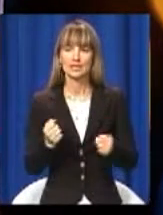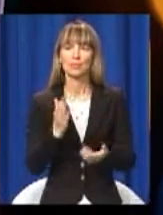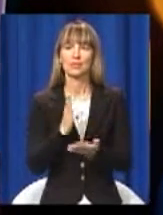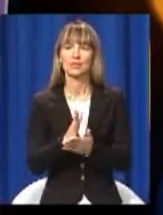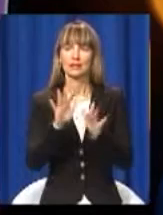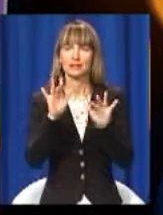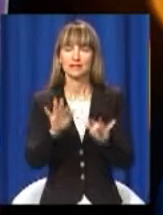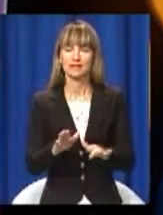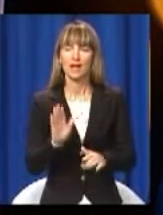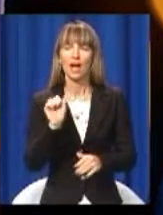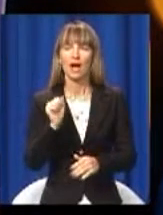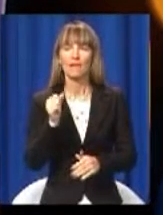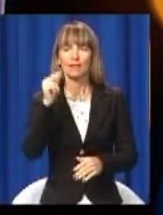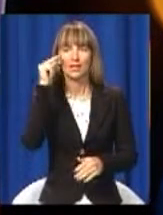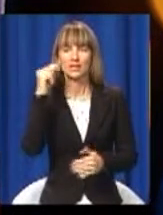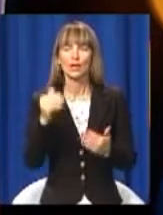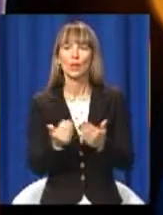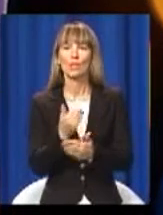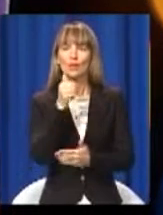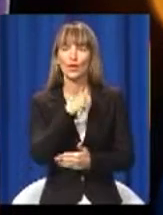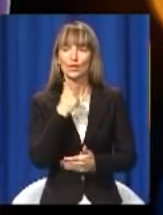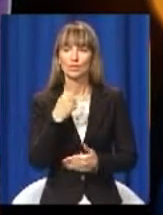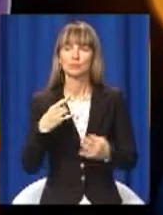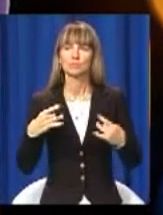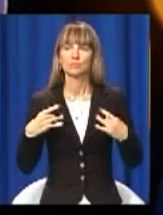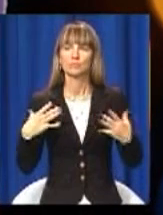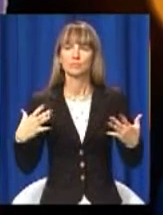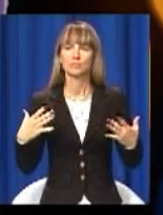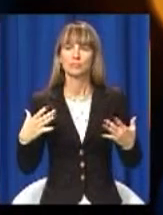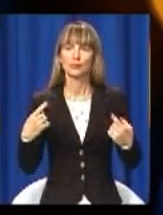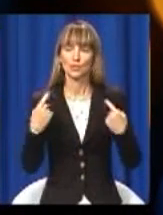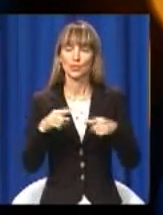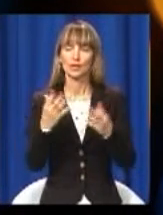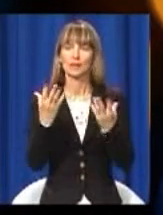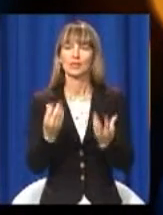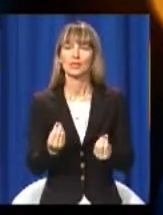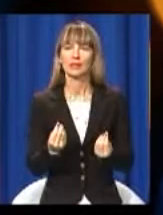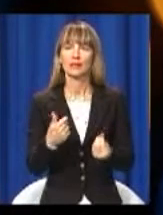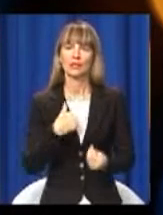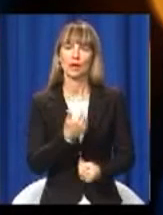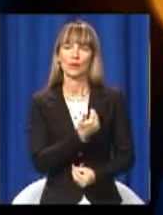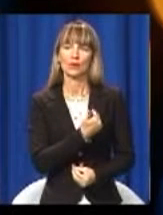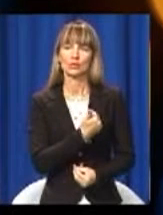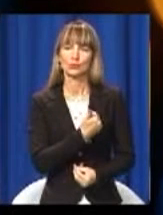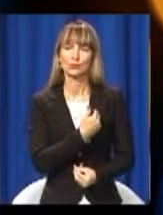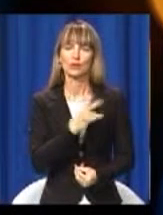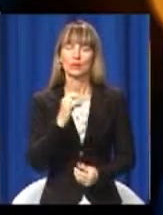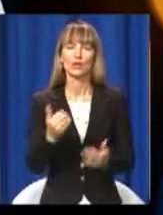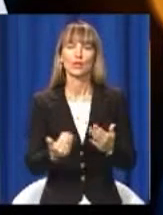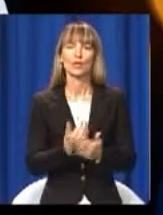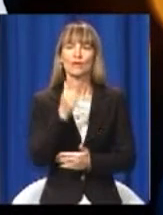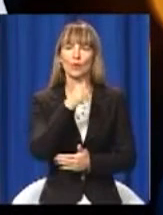А в Китаї Новий год празднує другий день. От я хочу на Новий